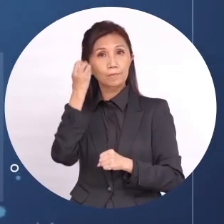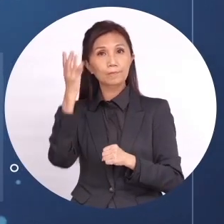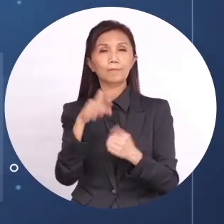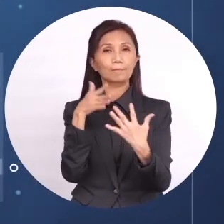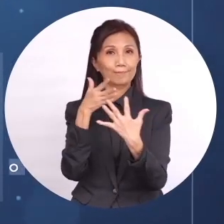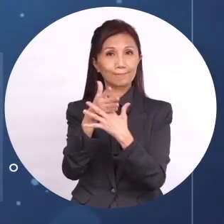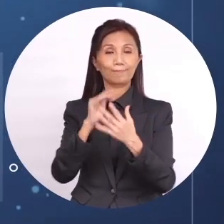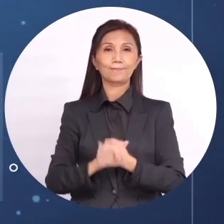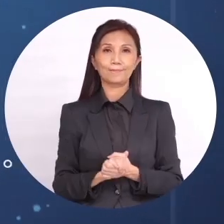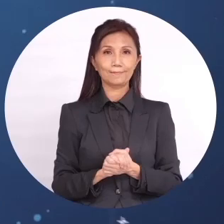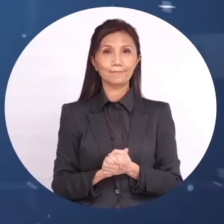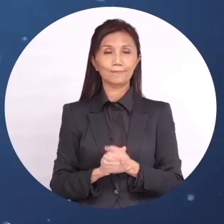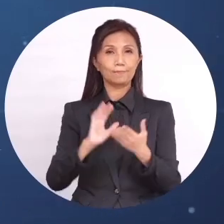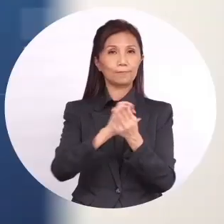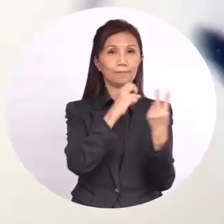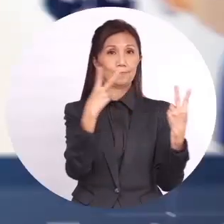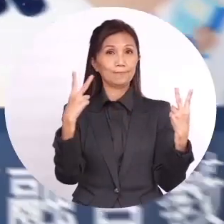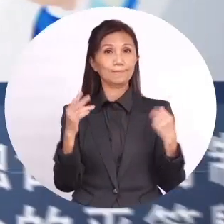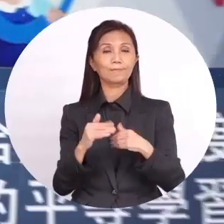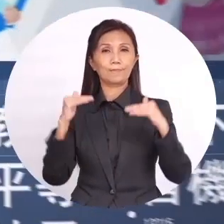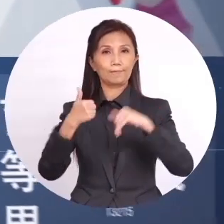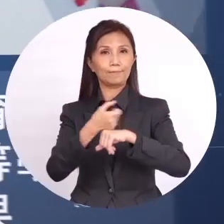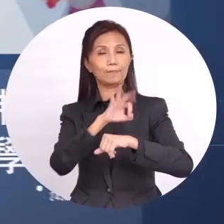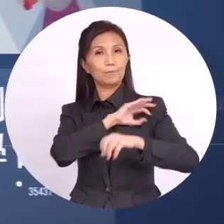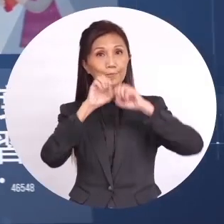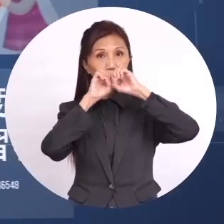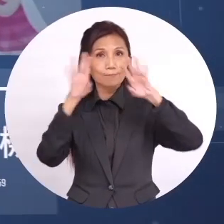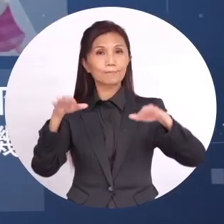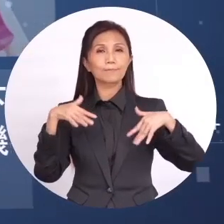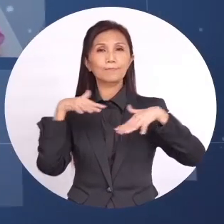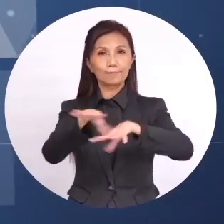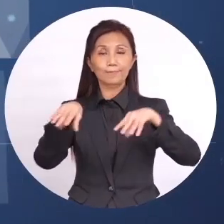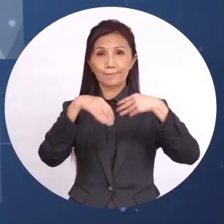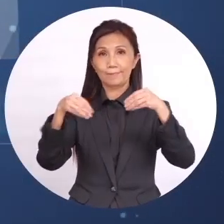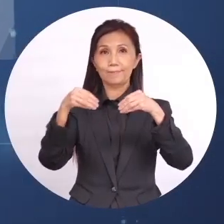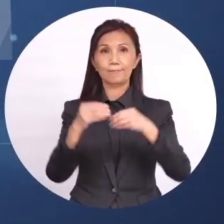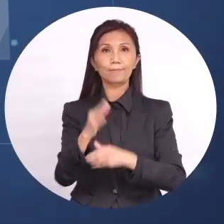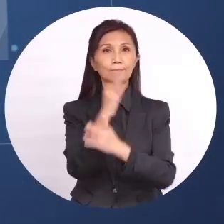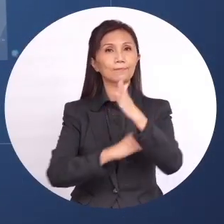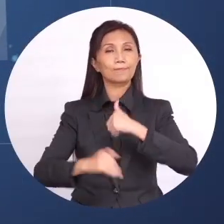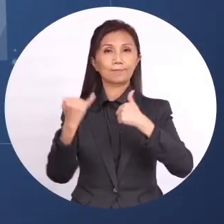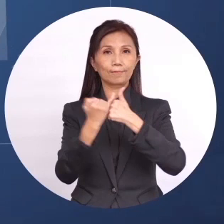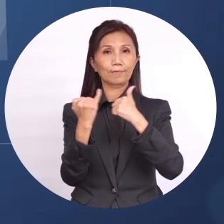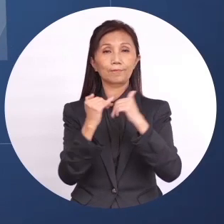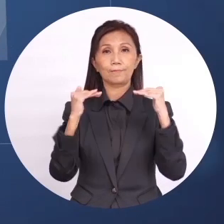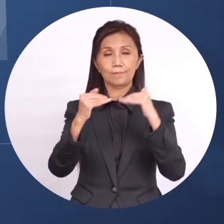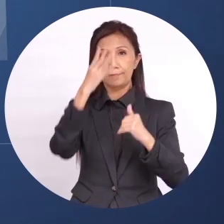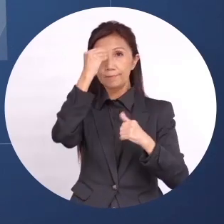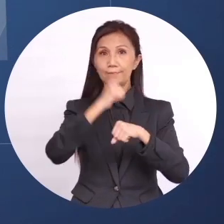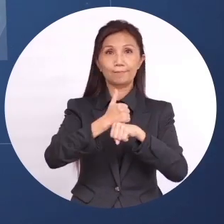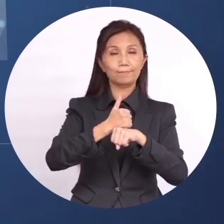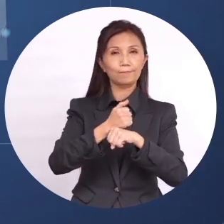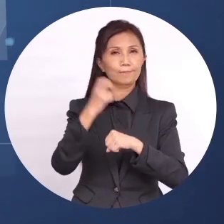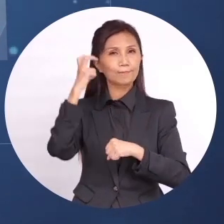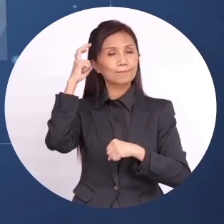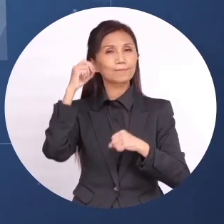和骚扰。2012年，平机会公布融合教育制度下残疾学生的平等学习机会研